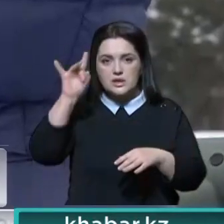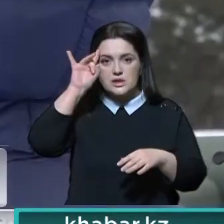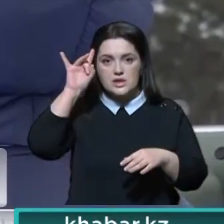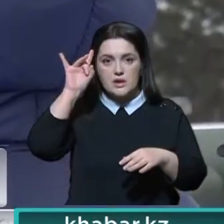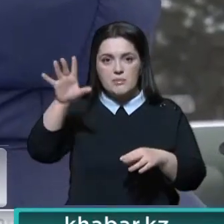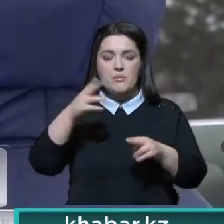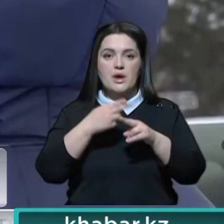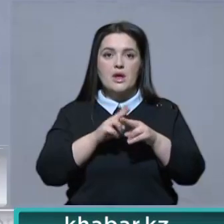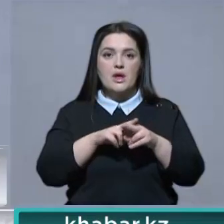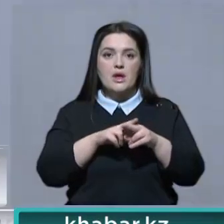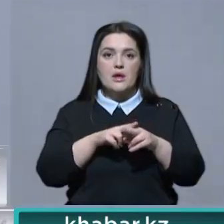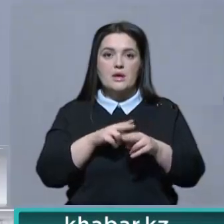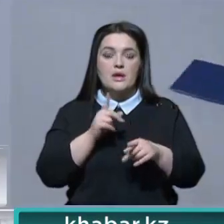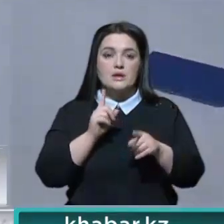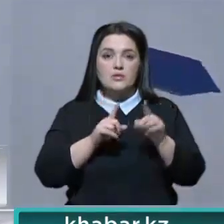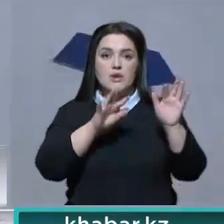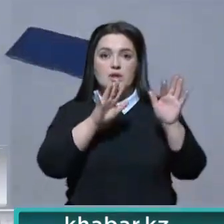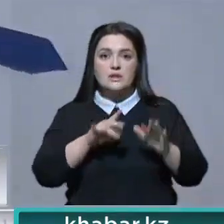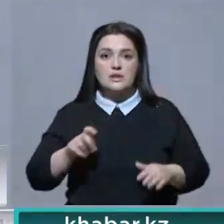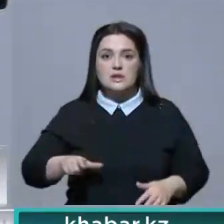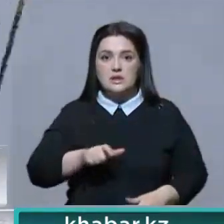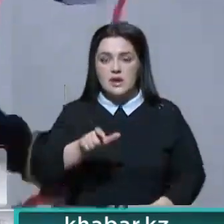чемпионата, инфраструктуру и особенно